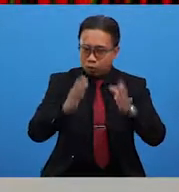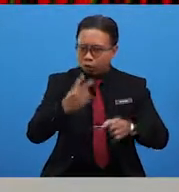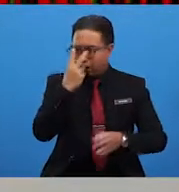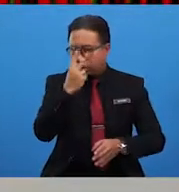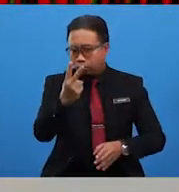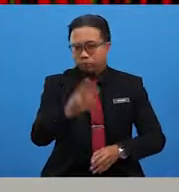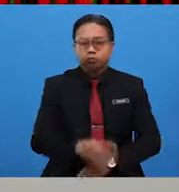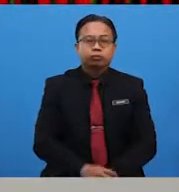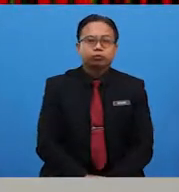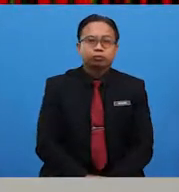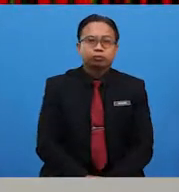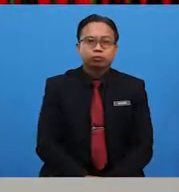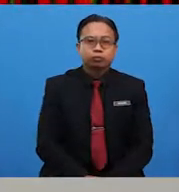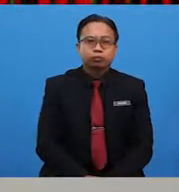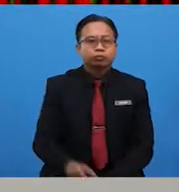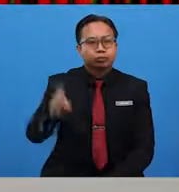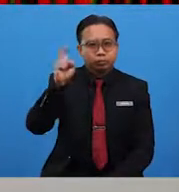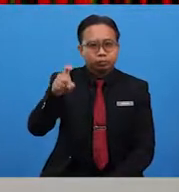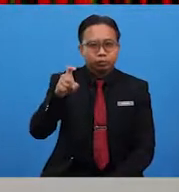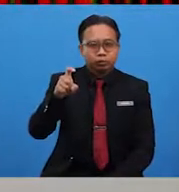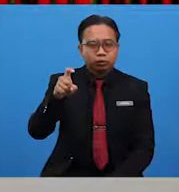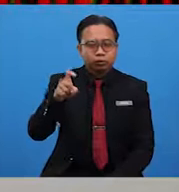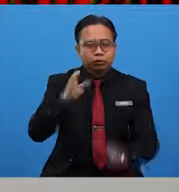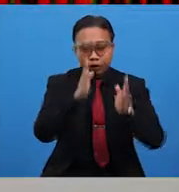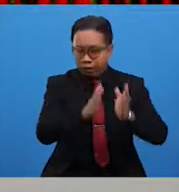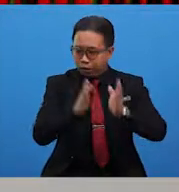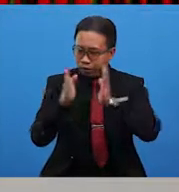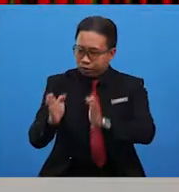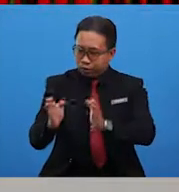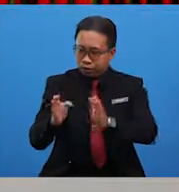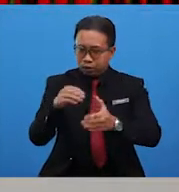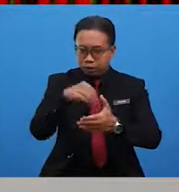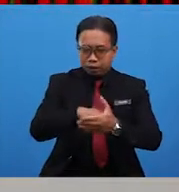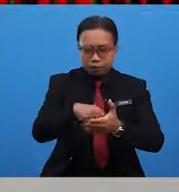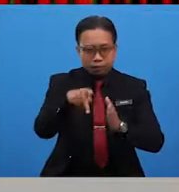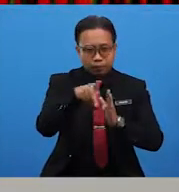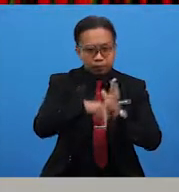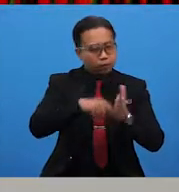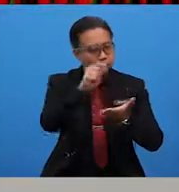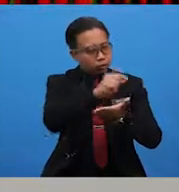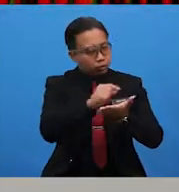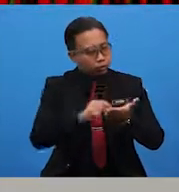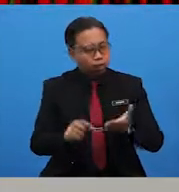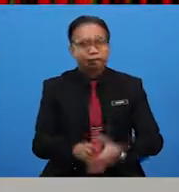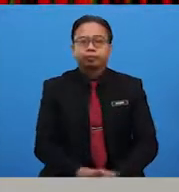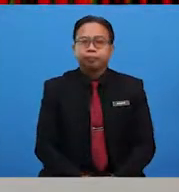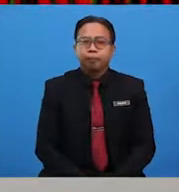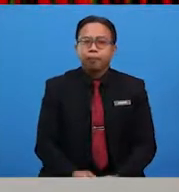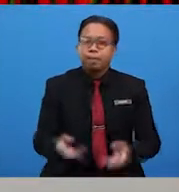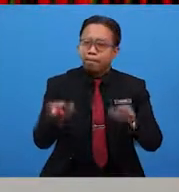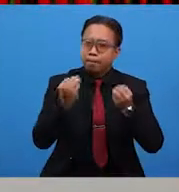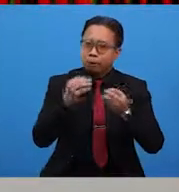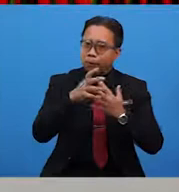hahaha pelajar-pelajar perlu merancang dalam penulisan di bagian ini sama Ade hendak